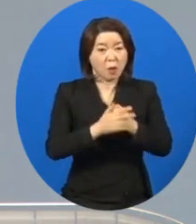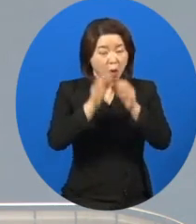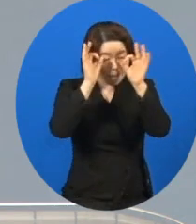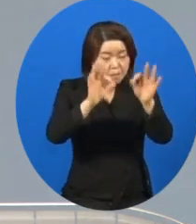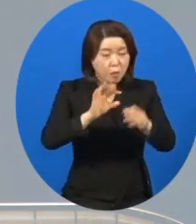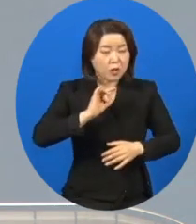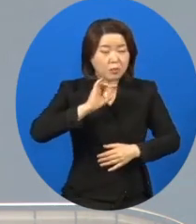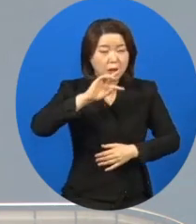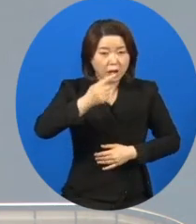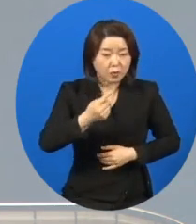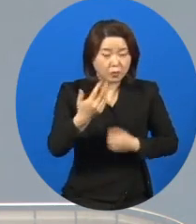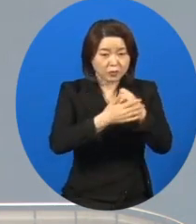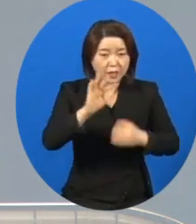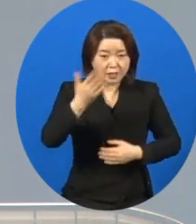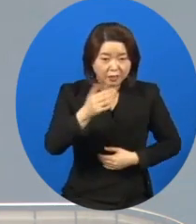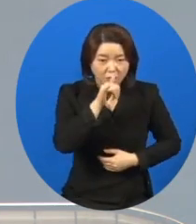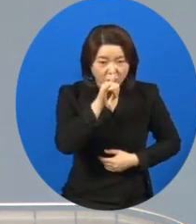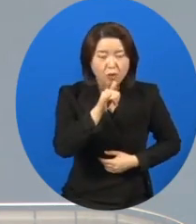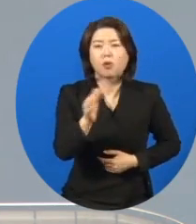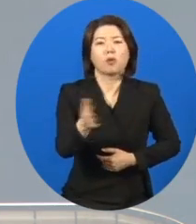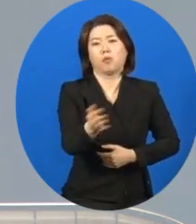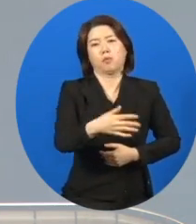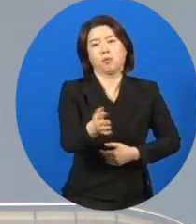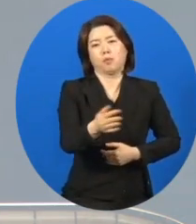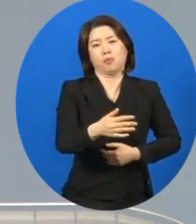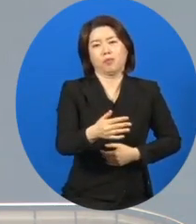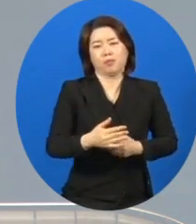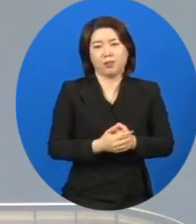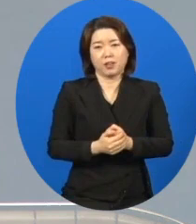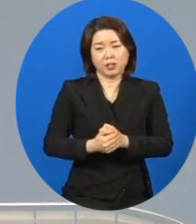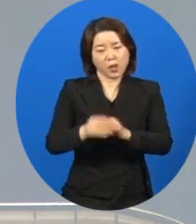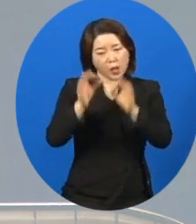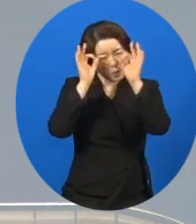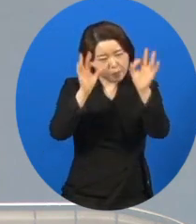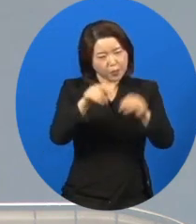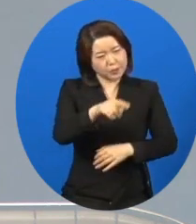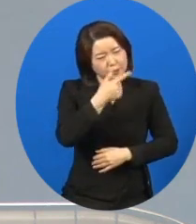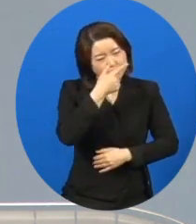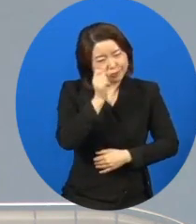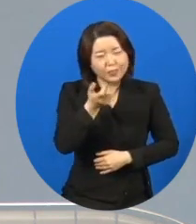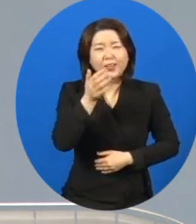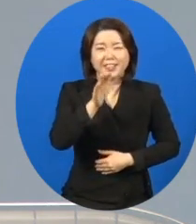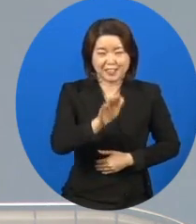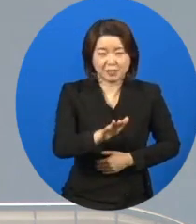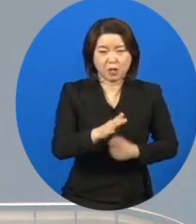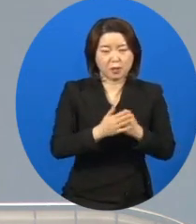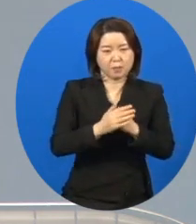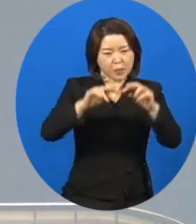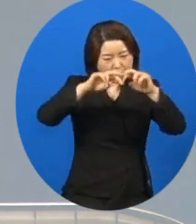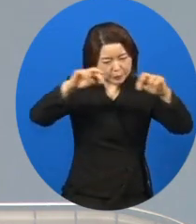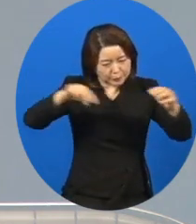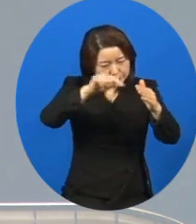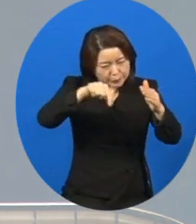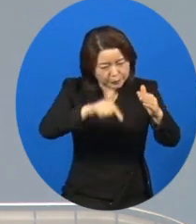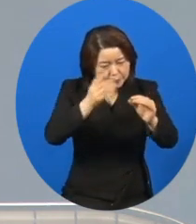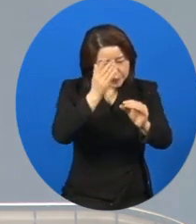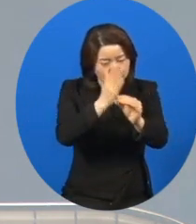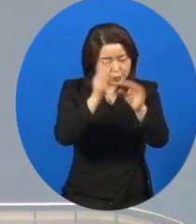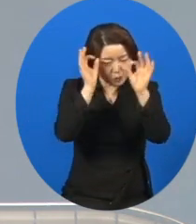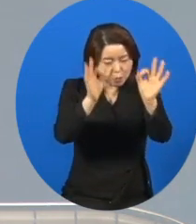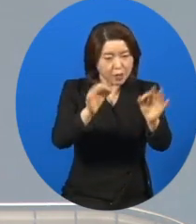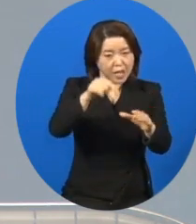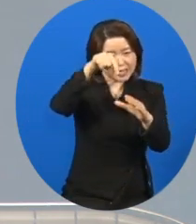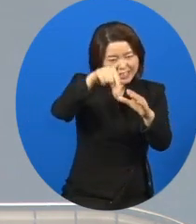해도 은혜가 되는 거 없습니다. 보기는 조금 부족해 보이는데 그 속 중심은 깊은